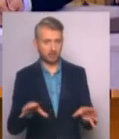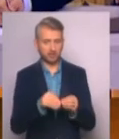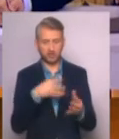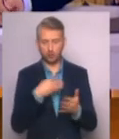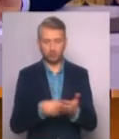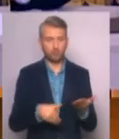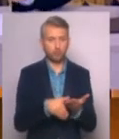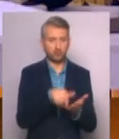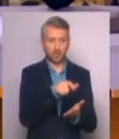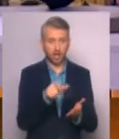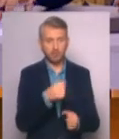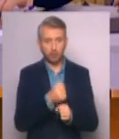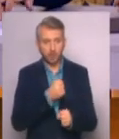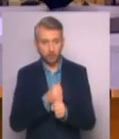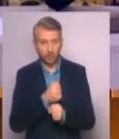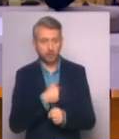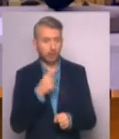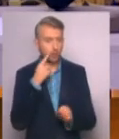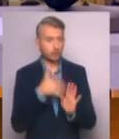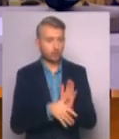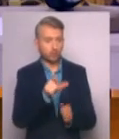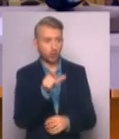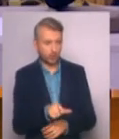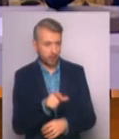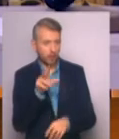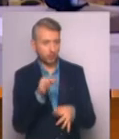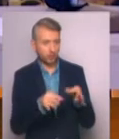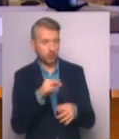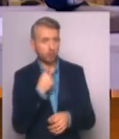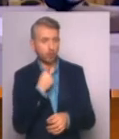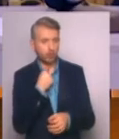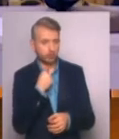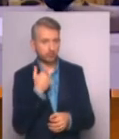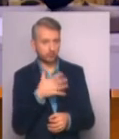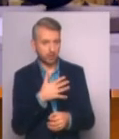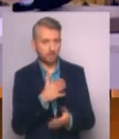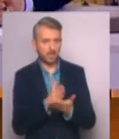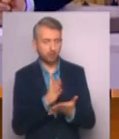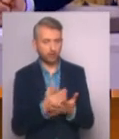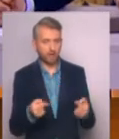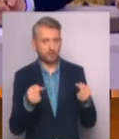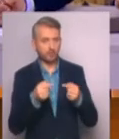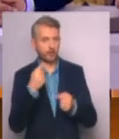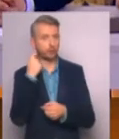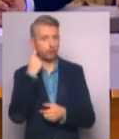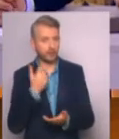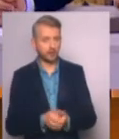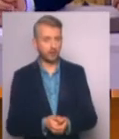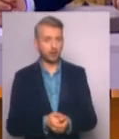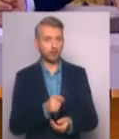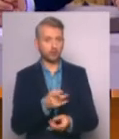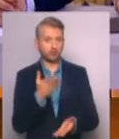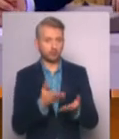попрацювати. Бо я так розумію, що людина, судячи по голосу, перебуває в відповідному віці. І я думаю, що тут вартує